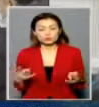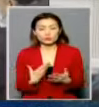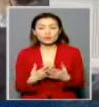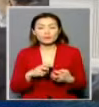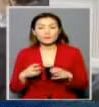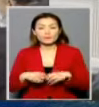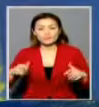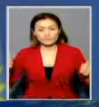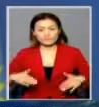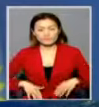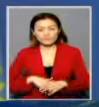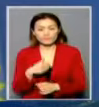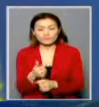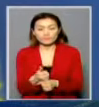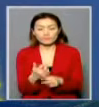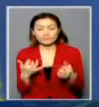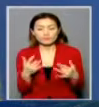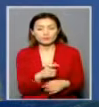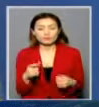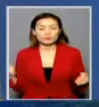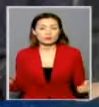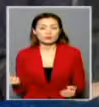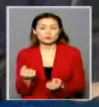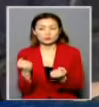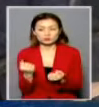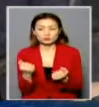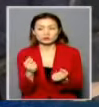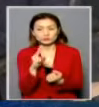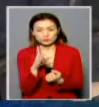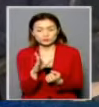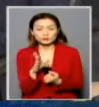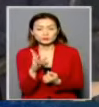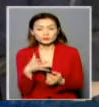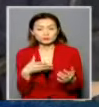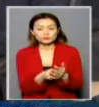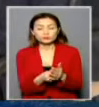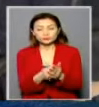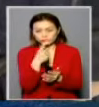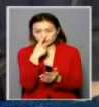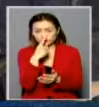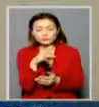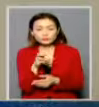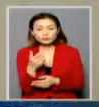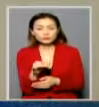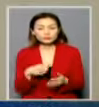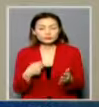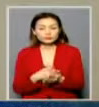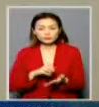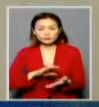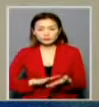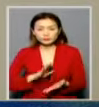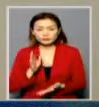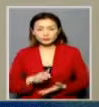Аталған мәселені шешу үшін президент мұқтаж жандарды қолдау ретінде пәтерді жалдау ақысын субсидиялауды биылғы жылдың мамырына дейін енгізу